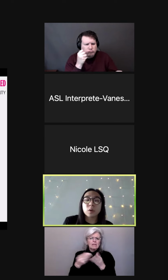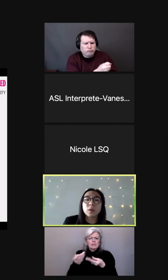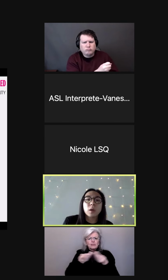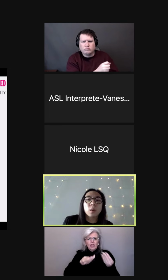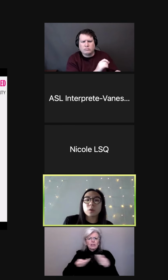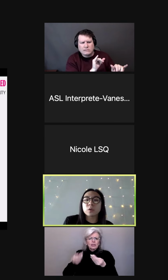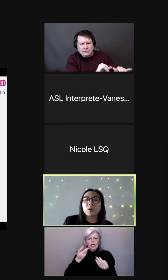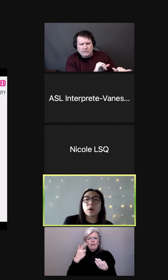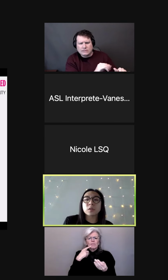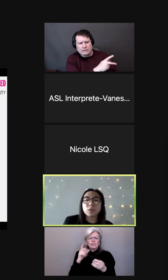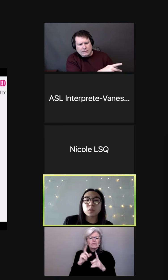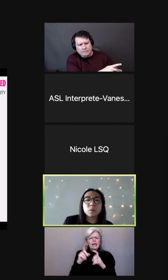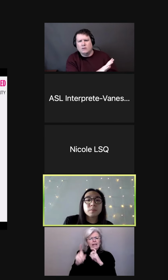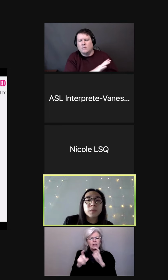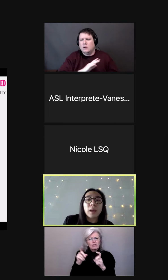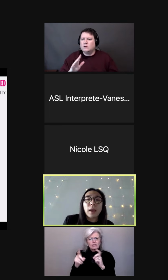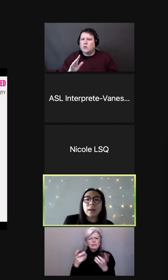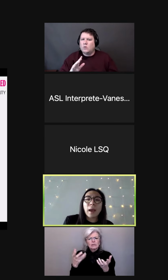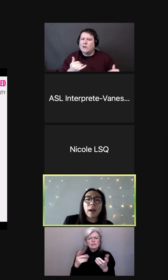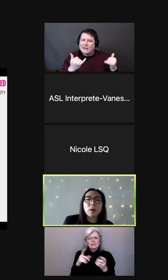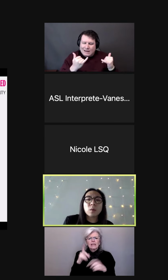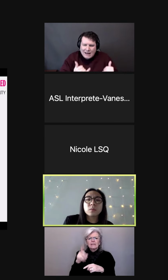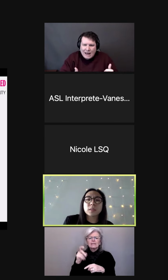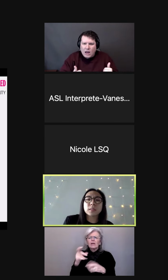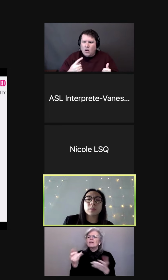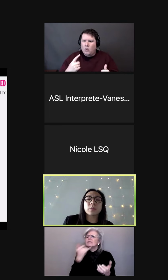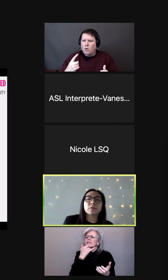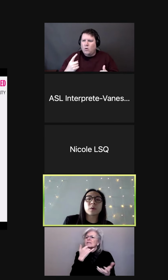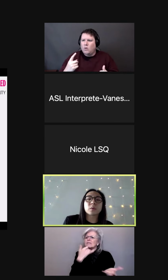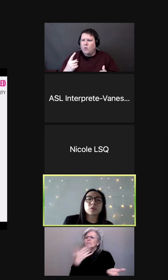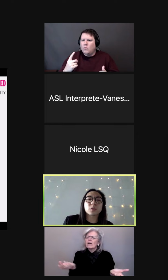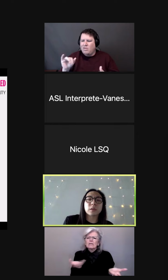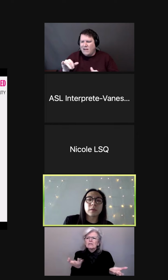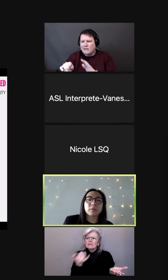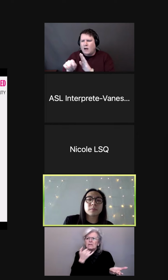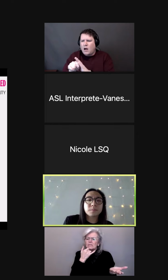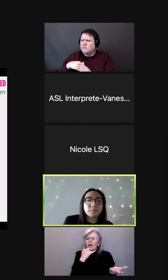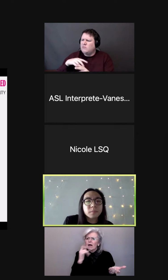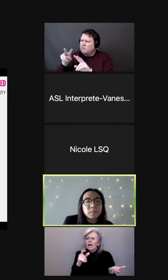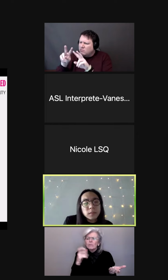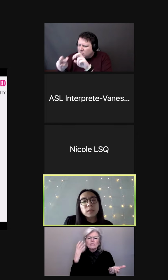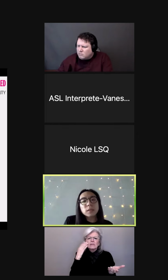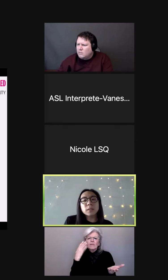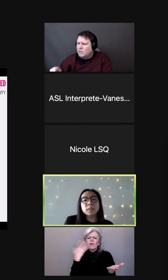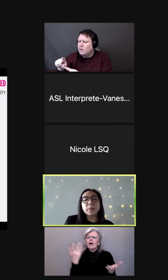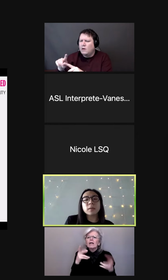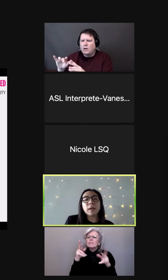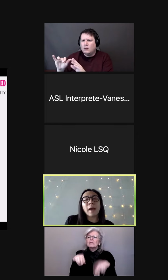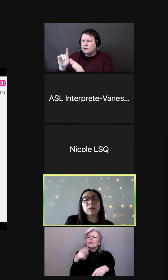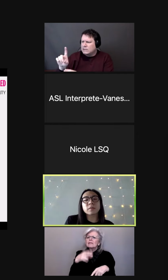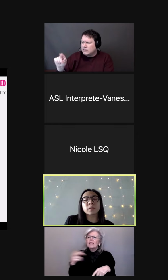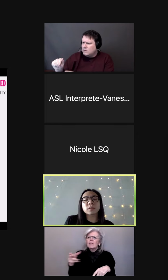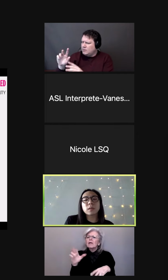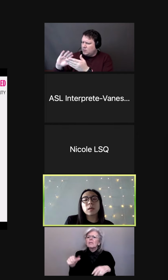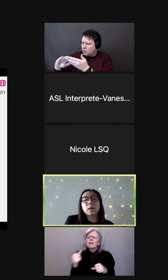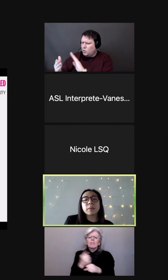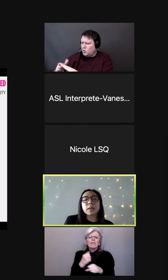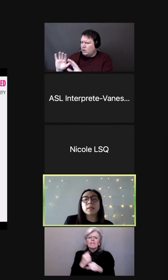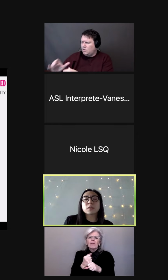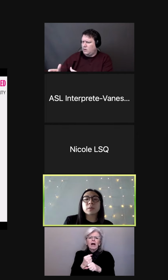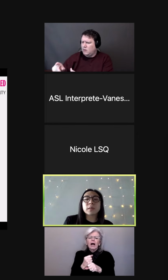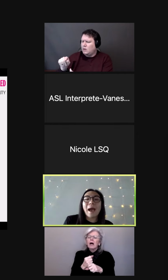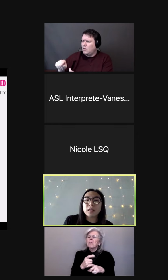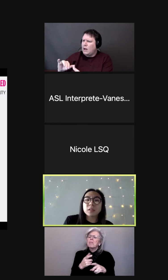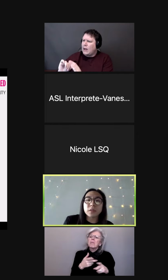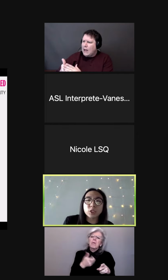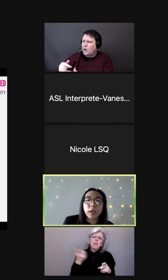interroger ce qui se passait, savoir ce que les personnes handicapées pouvaient faire et ne pouvaient pas